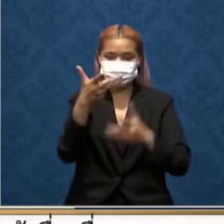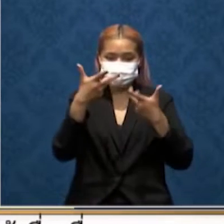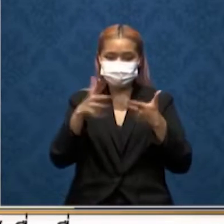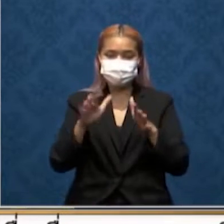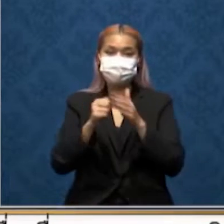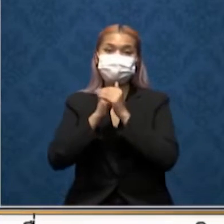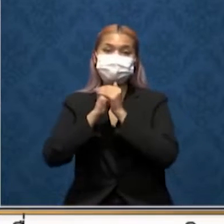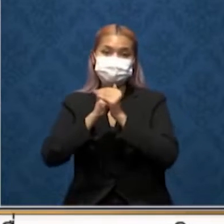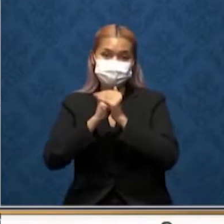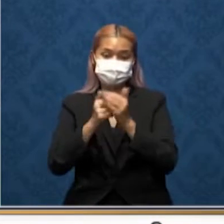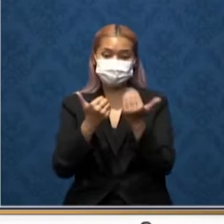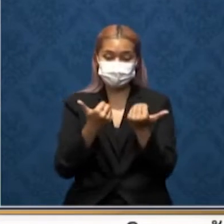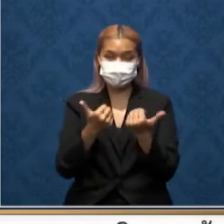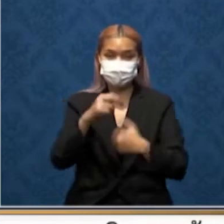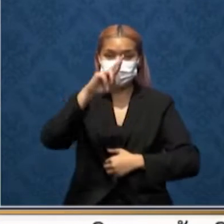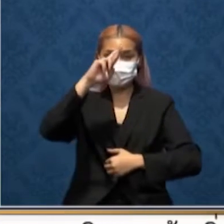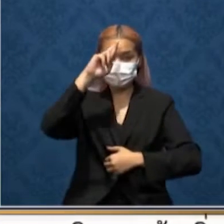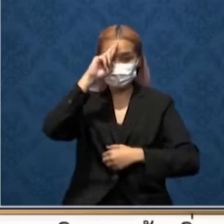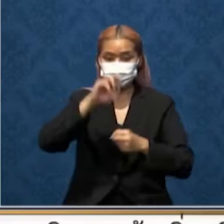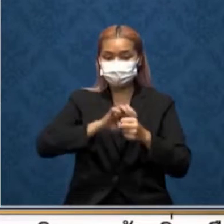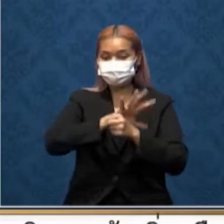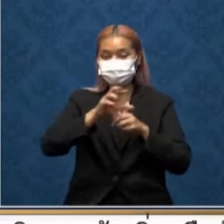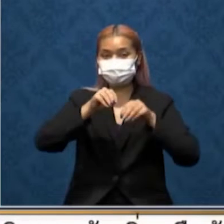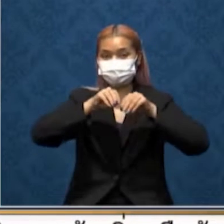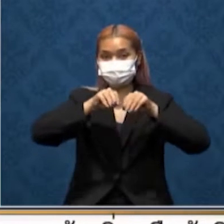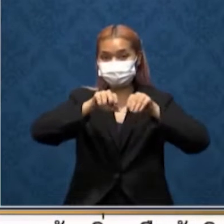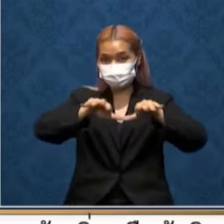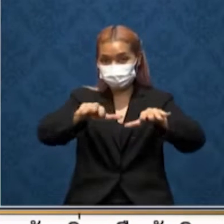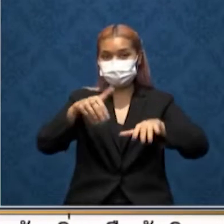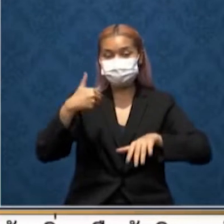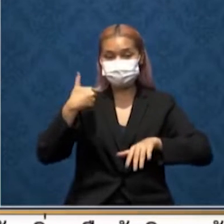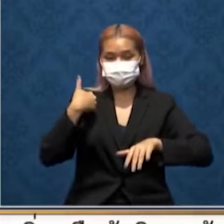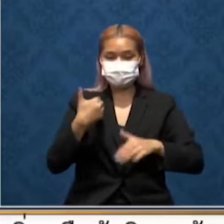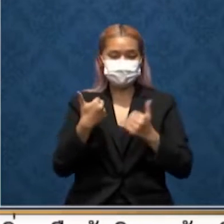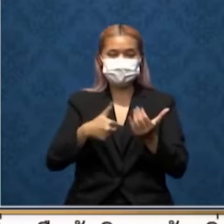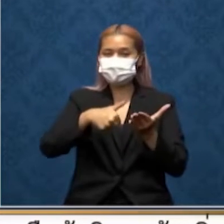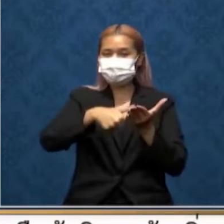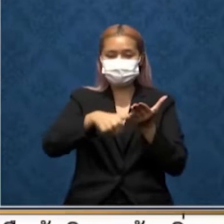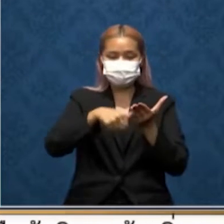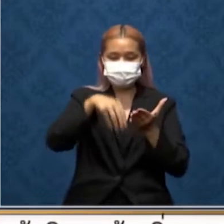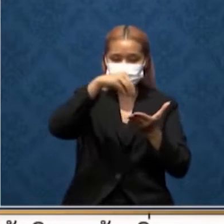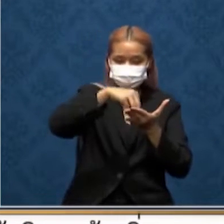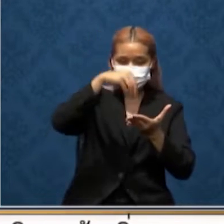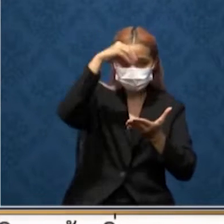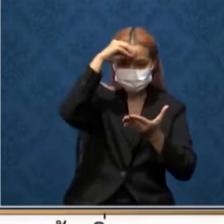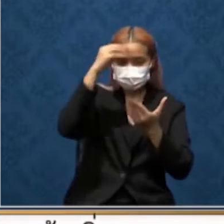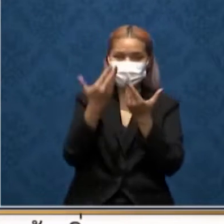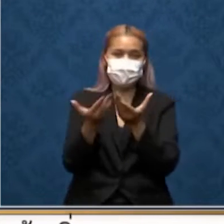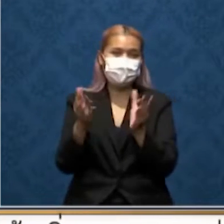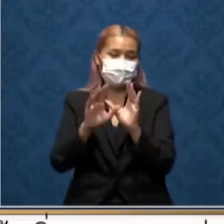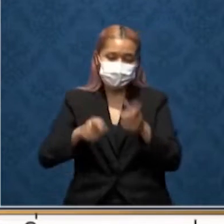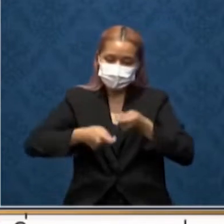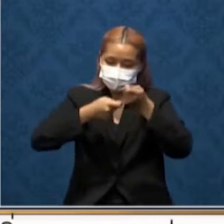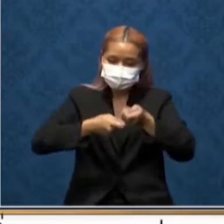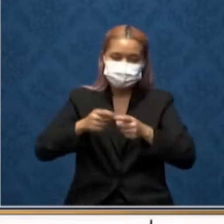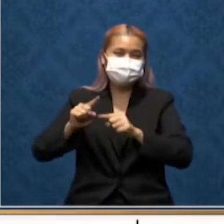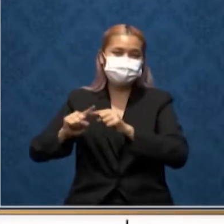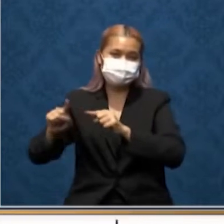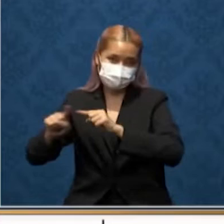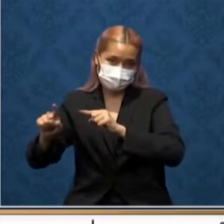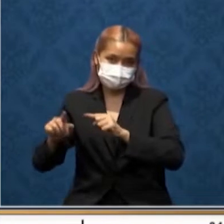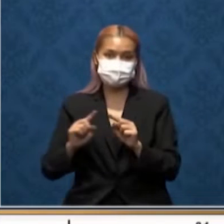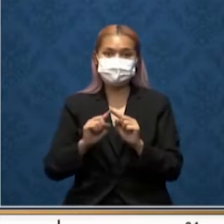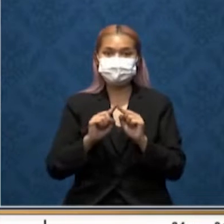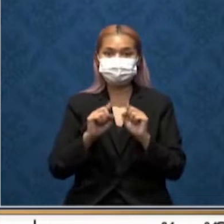เข้ามาใหม่หนี้เกษตรหนี้ครัวเรือนหนี้การศึกษาหนี้นอกระบบเราพูดทุกหนี้แล้วแต่ยังไม่มีใครพูดถึงหนี้กองทุนหมู่บ้านเล